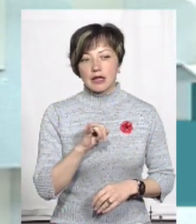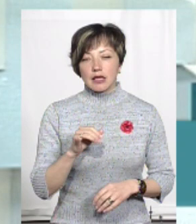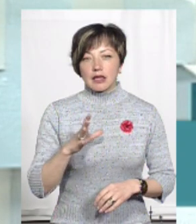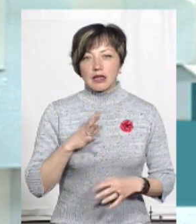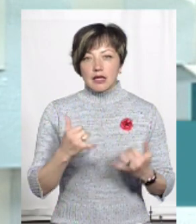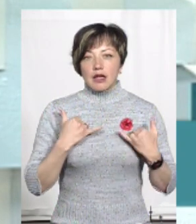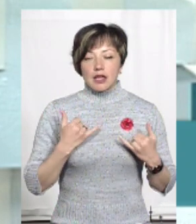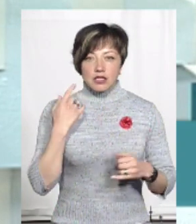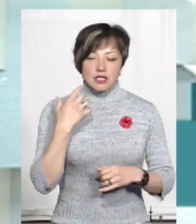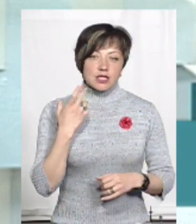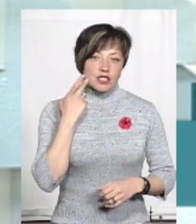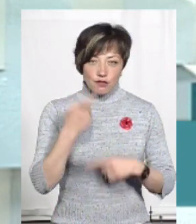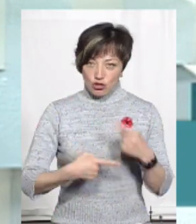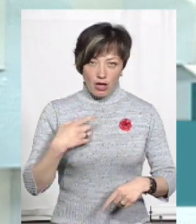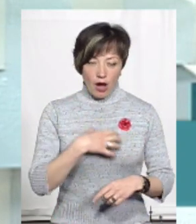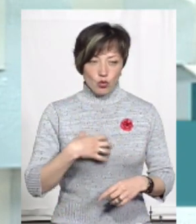було завжди актуальним